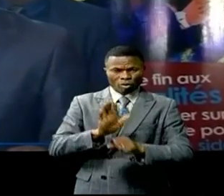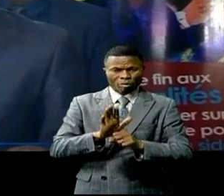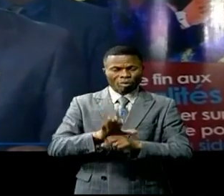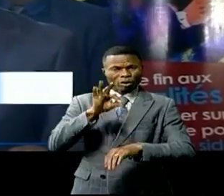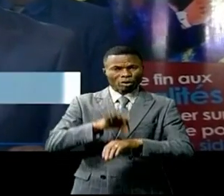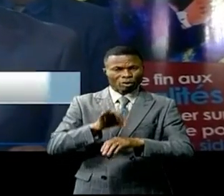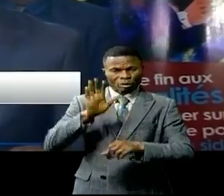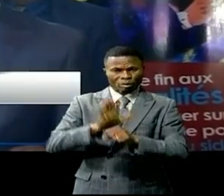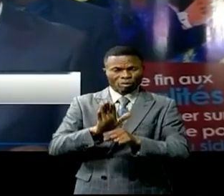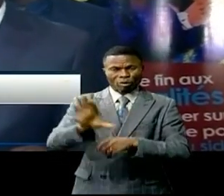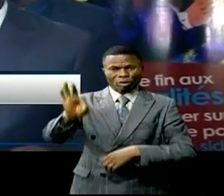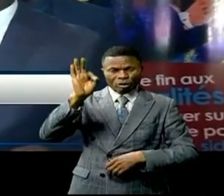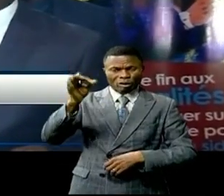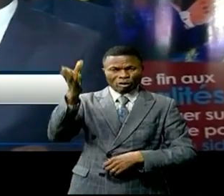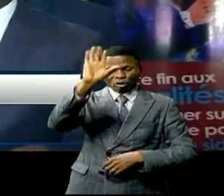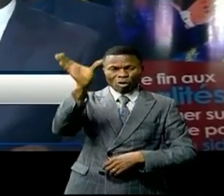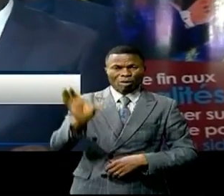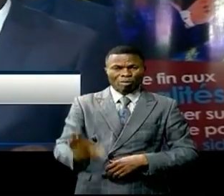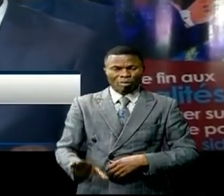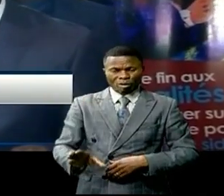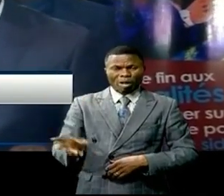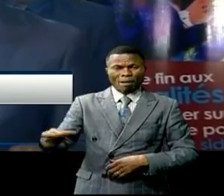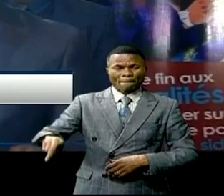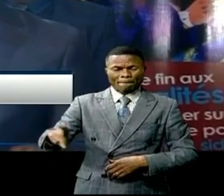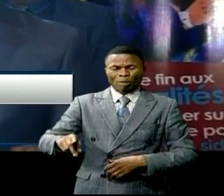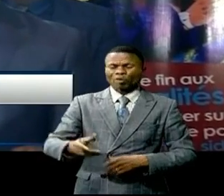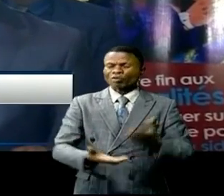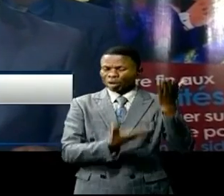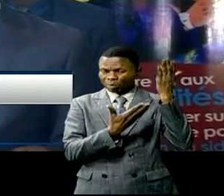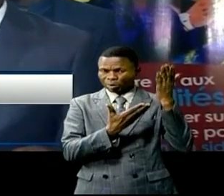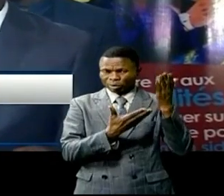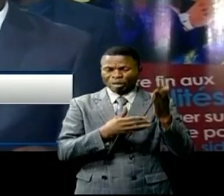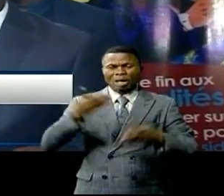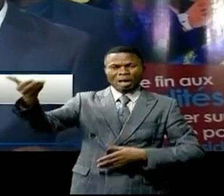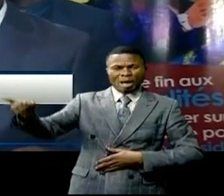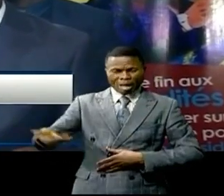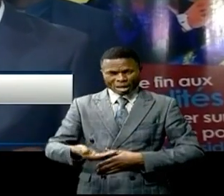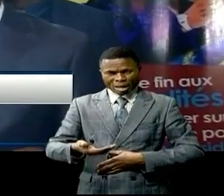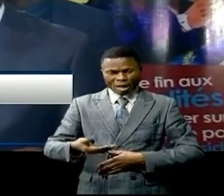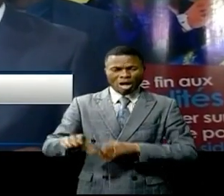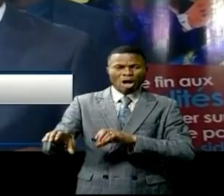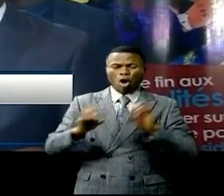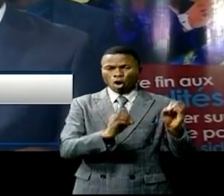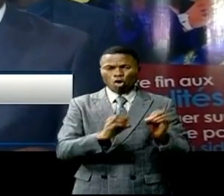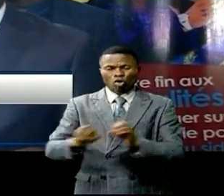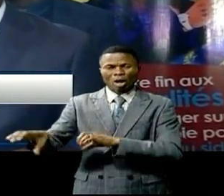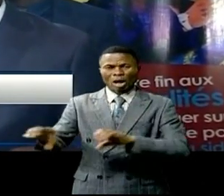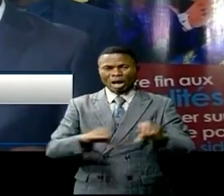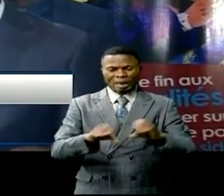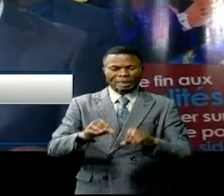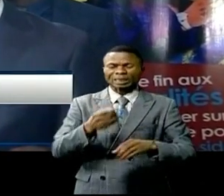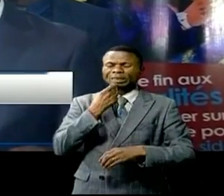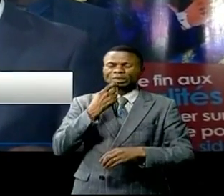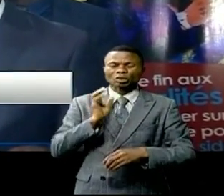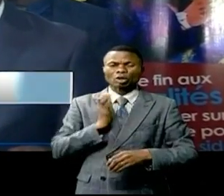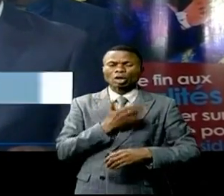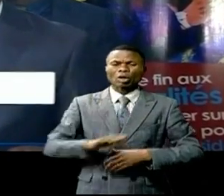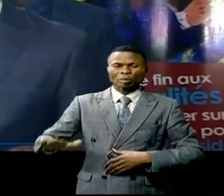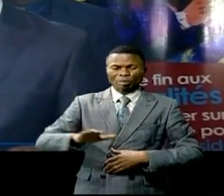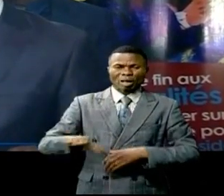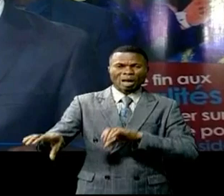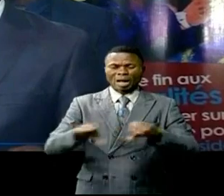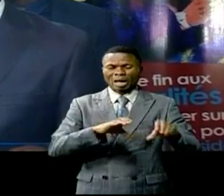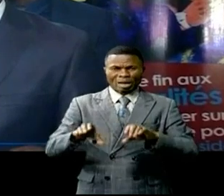privilège d'avoir choisi le Congo central comme province pilote devant accueillir pour la toute première fois dans l'histoire de notre nation cette